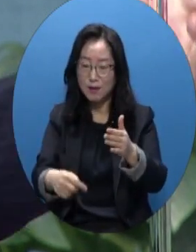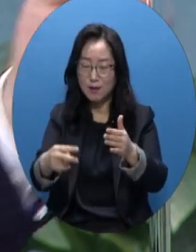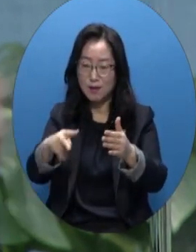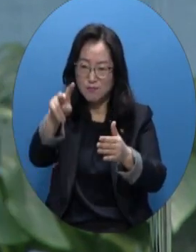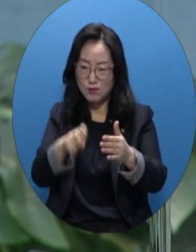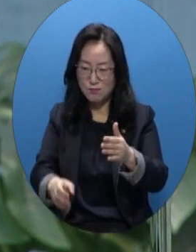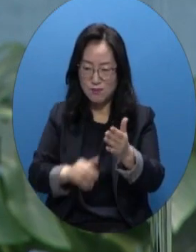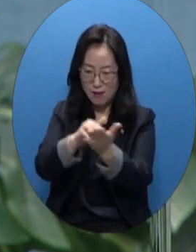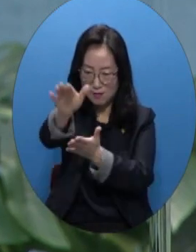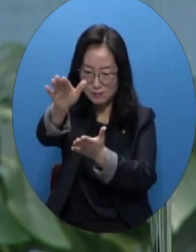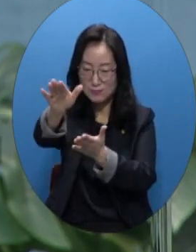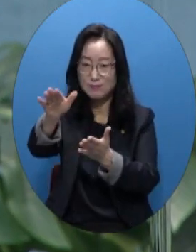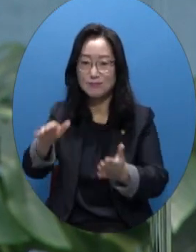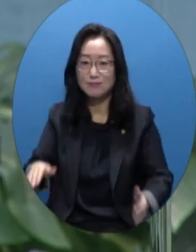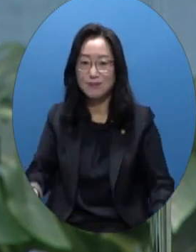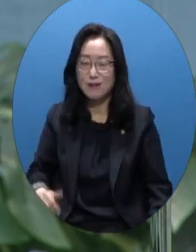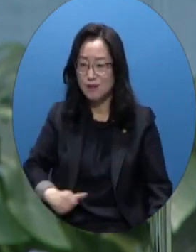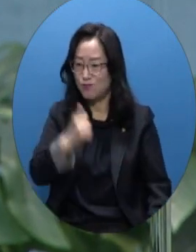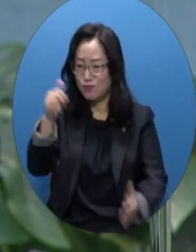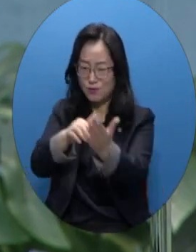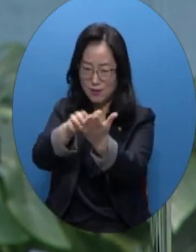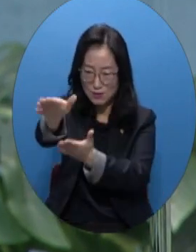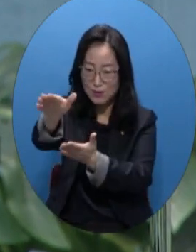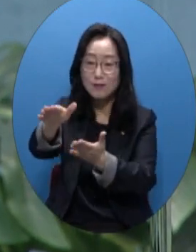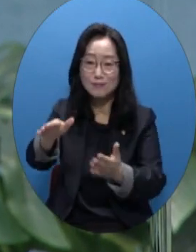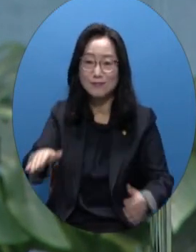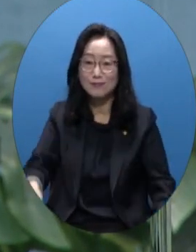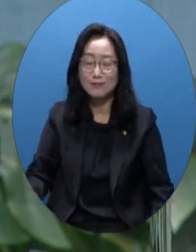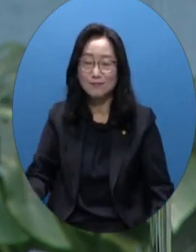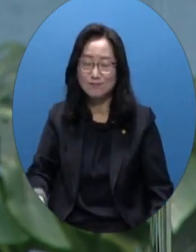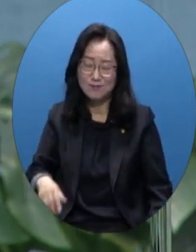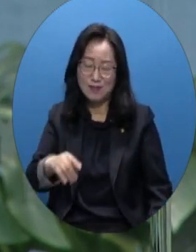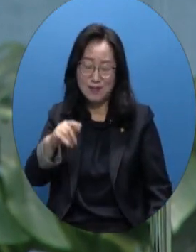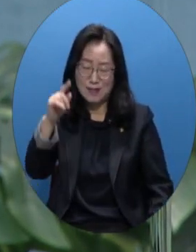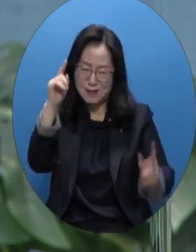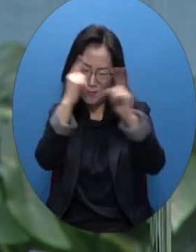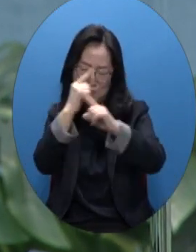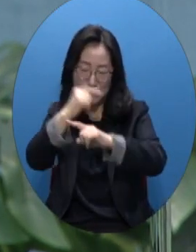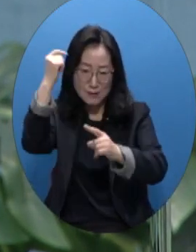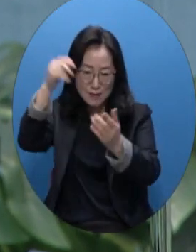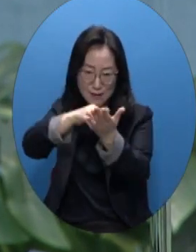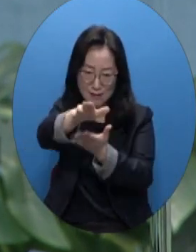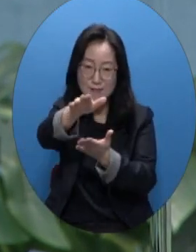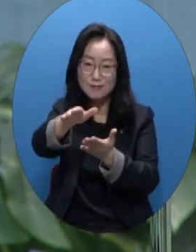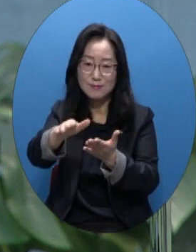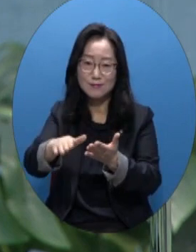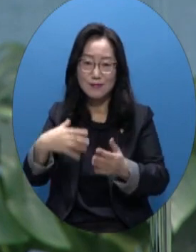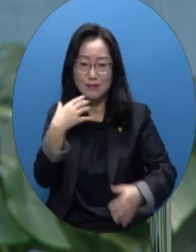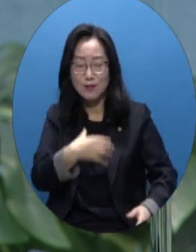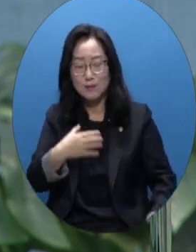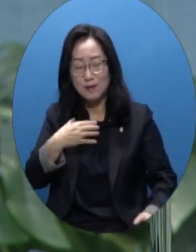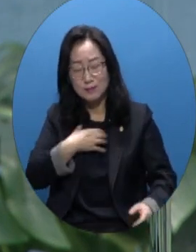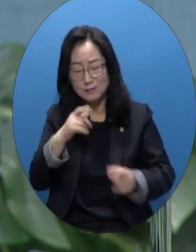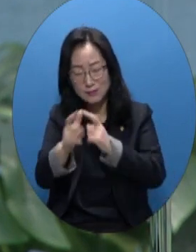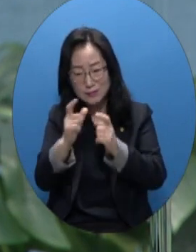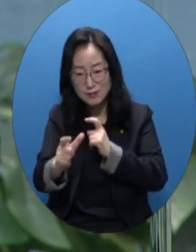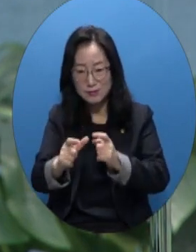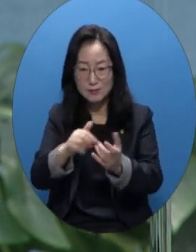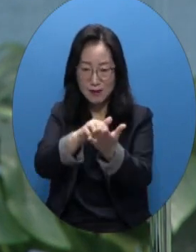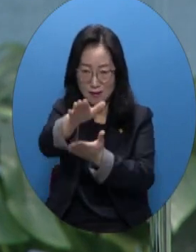떠나갈 지어다 분노는 따라갈 지어다 구조적인 생각을 따라 가져다 염려 거지 거점 따라갈